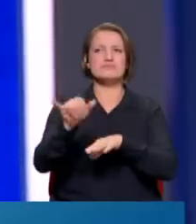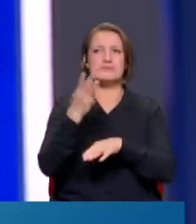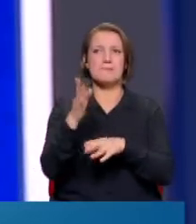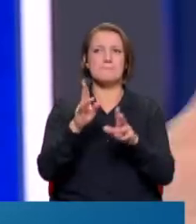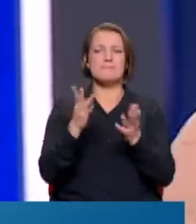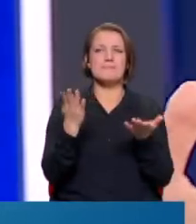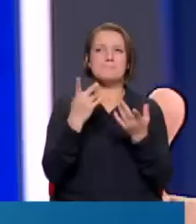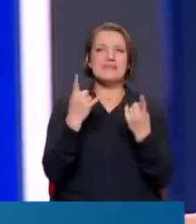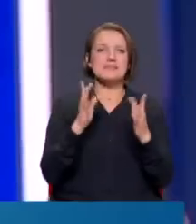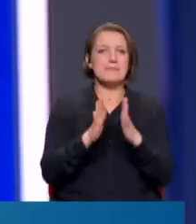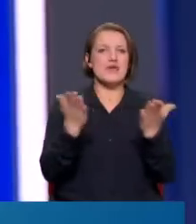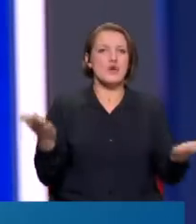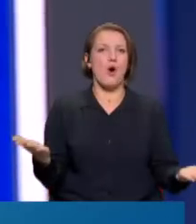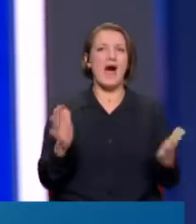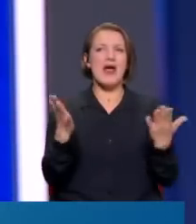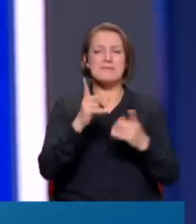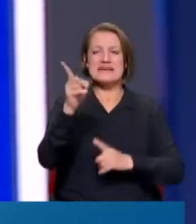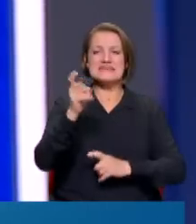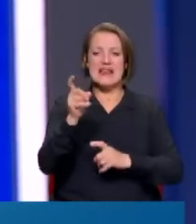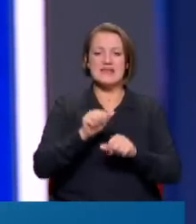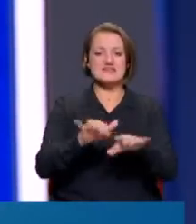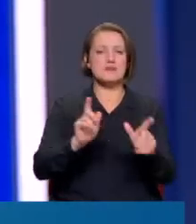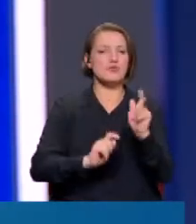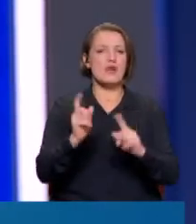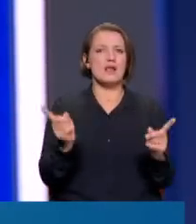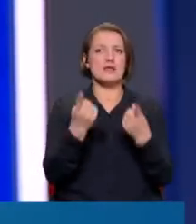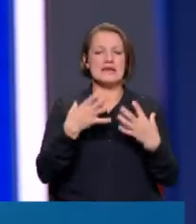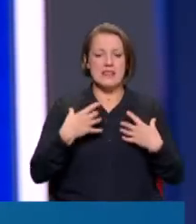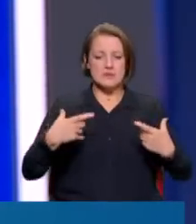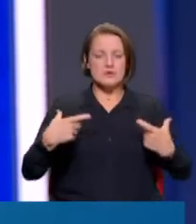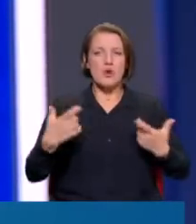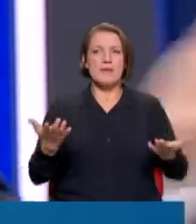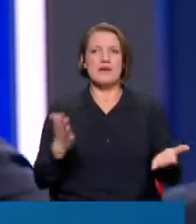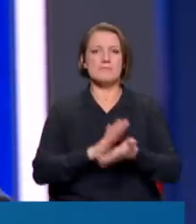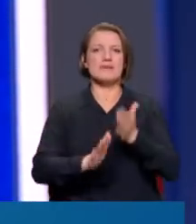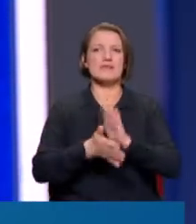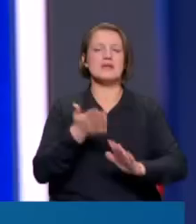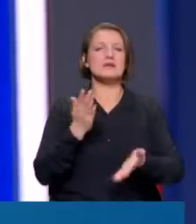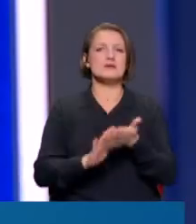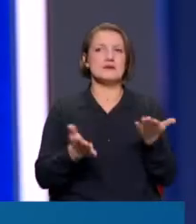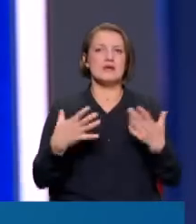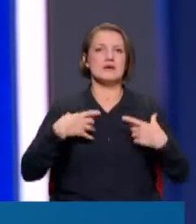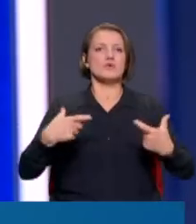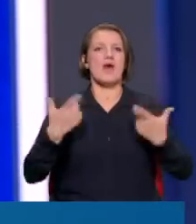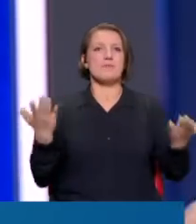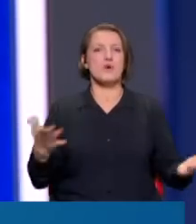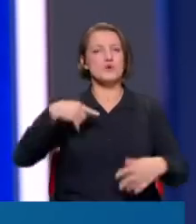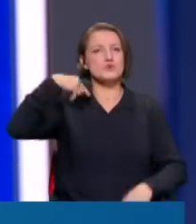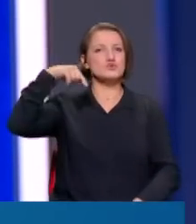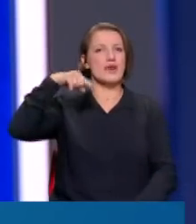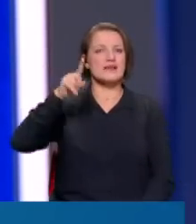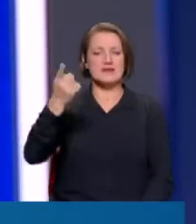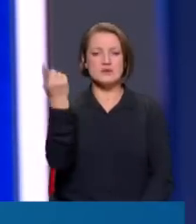pencere bir tepki yok Herhangi bir silah sistemini kullanamıyor kendini savunamıyor gitmiş kendini savunamıyor Suriye'nin